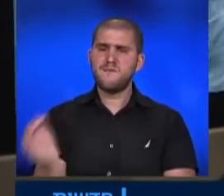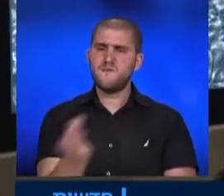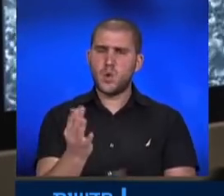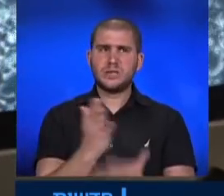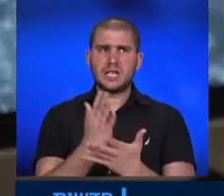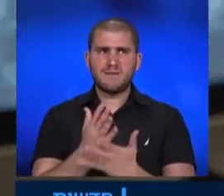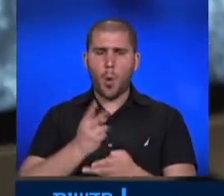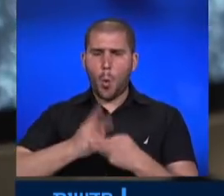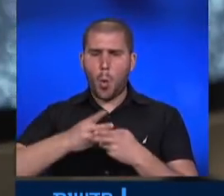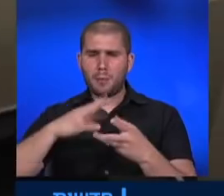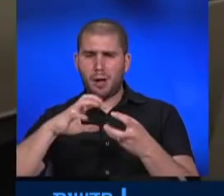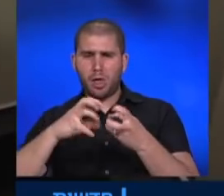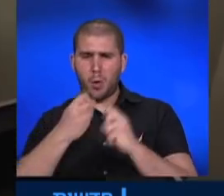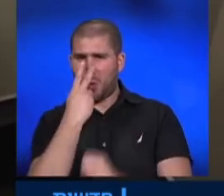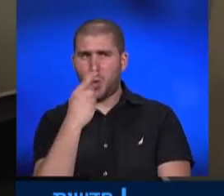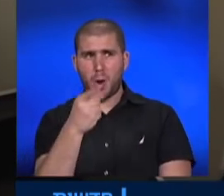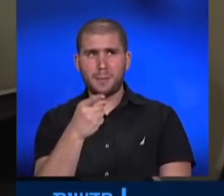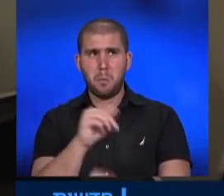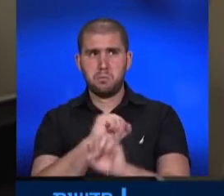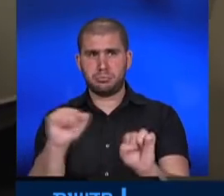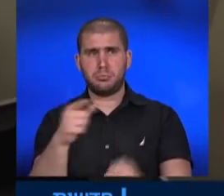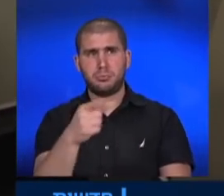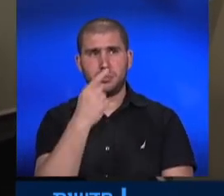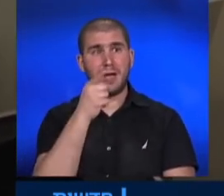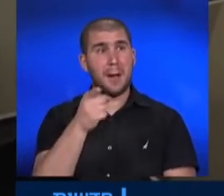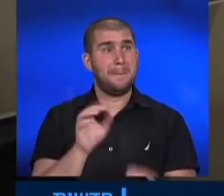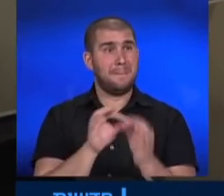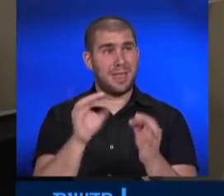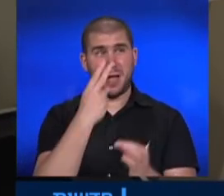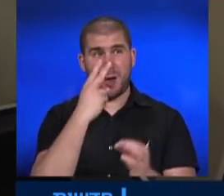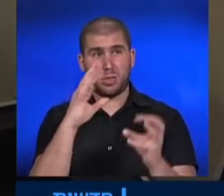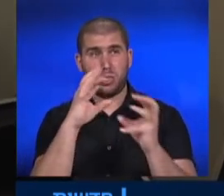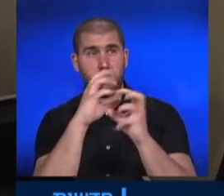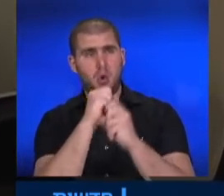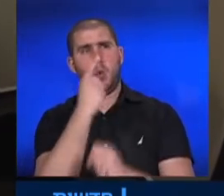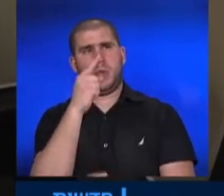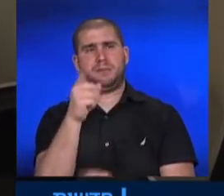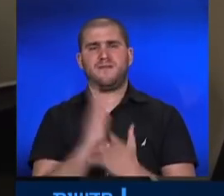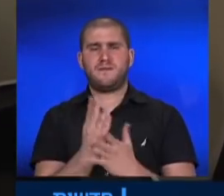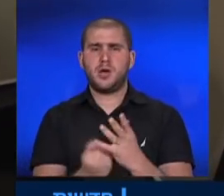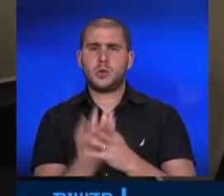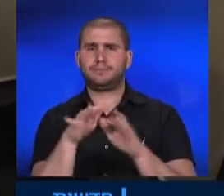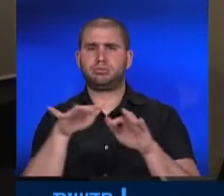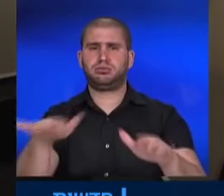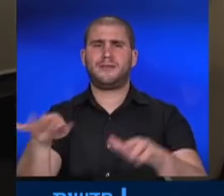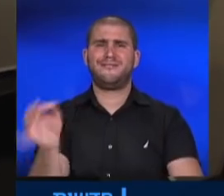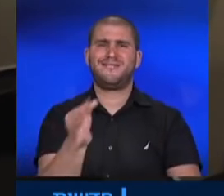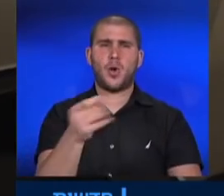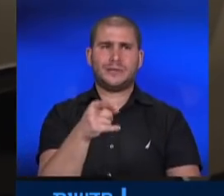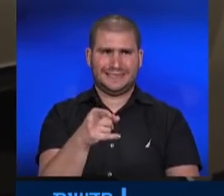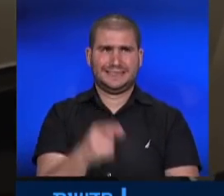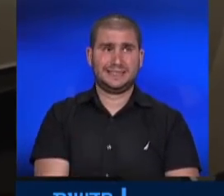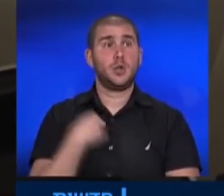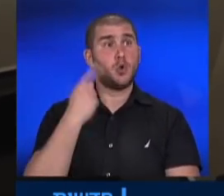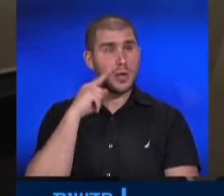חולים ולהתפוצץ. כשהם מתחילים לראות ככה, אנחנו יודעים שהם מייצרים וירוסים, ואנחנו יודעים את זה גם